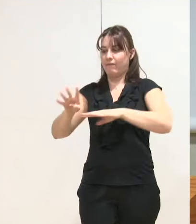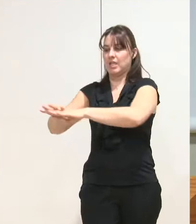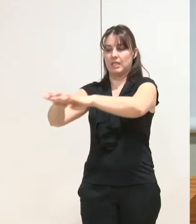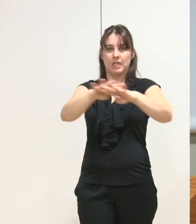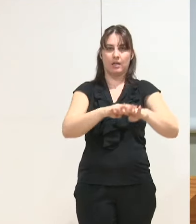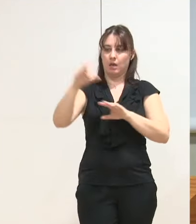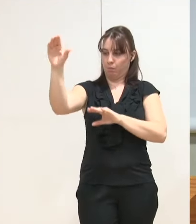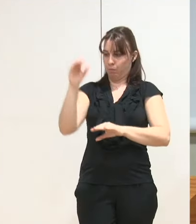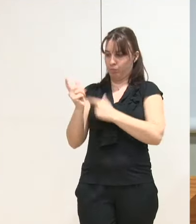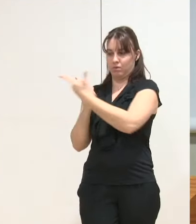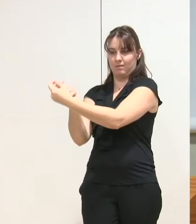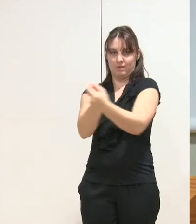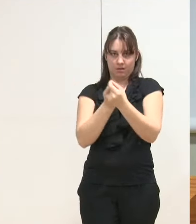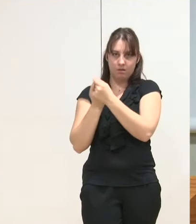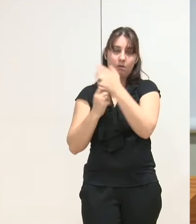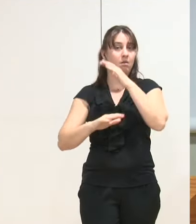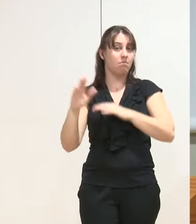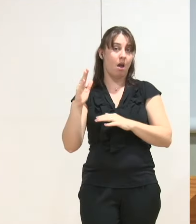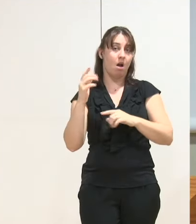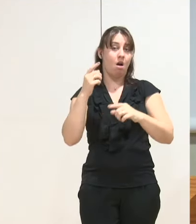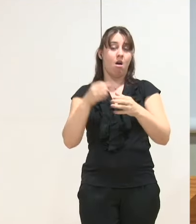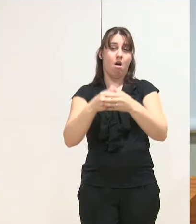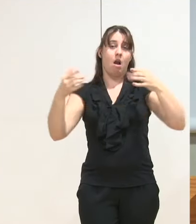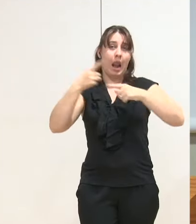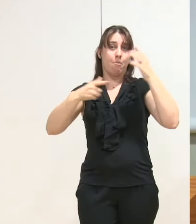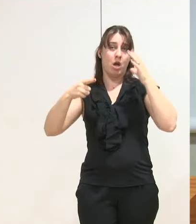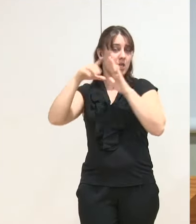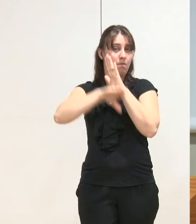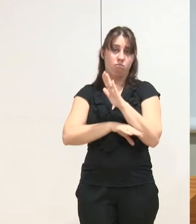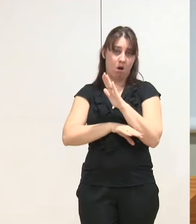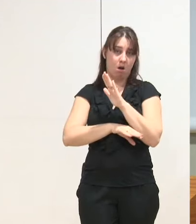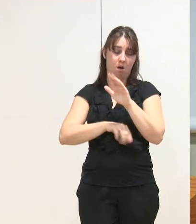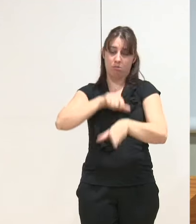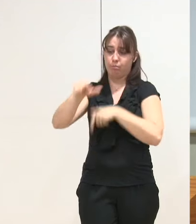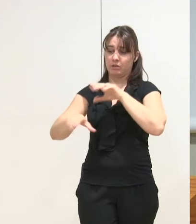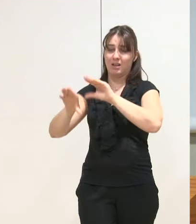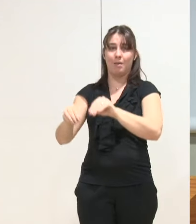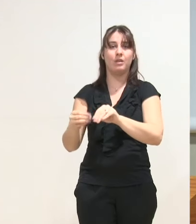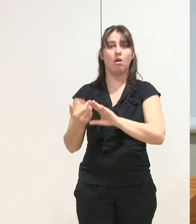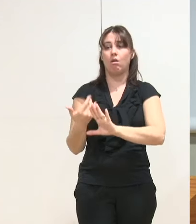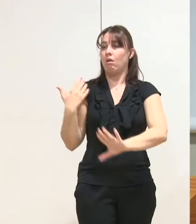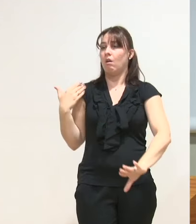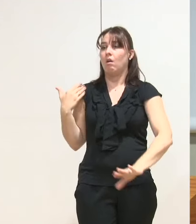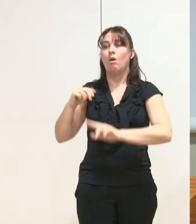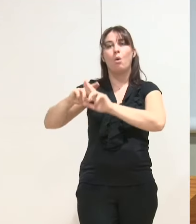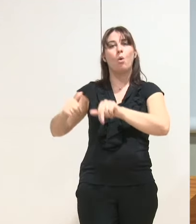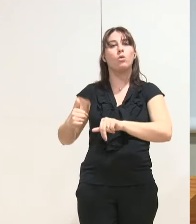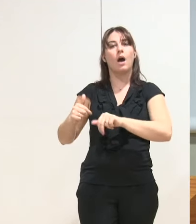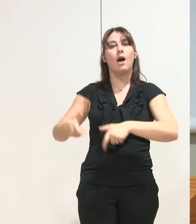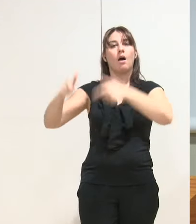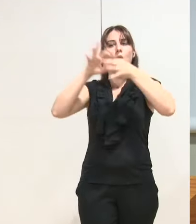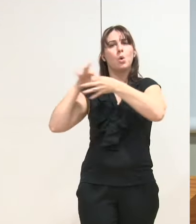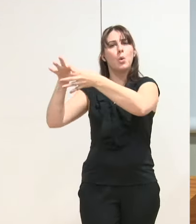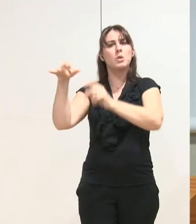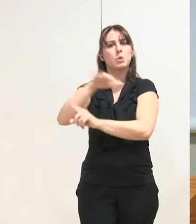comporte que moins de la moitié des habitants du précédent des précédents contrats urbains de cohésion